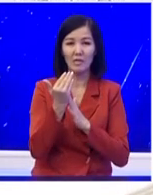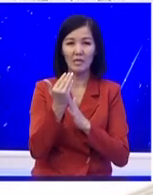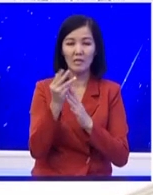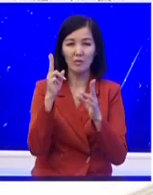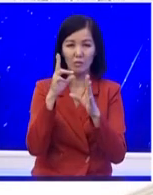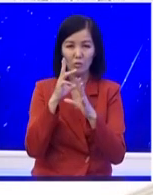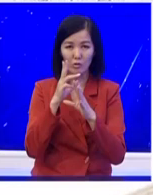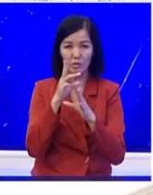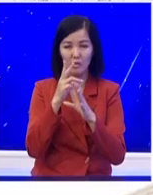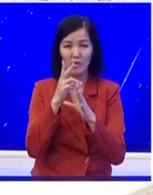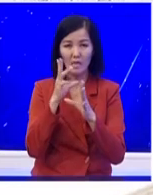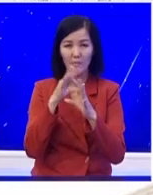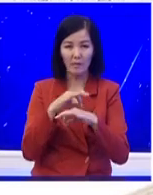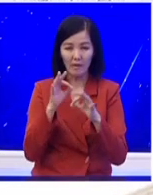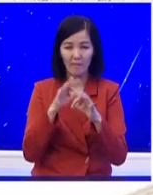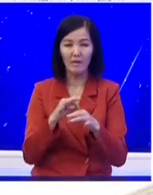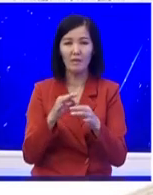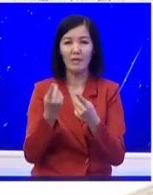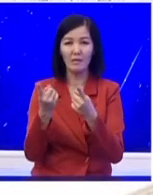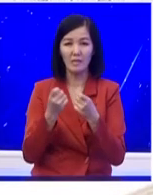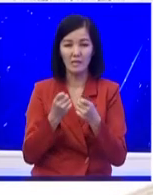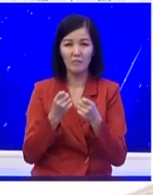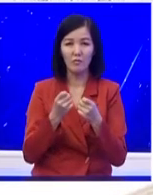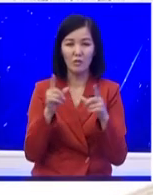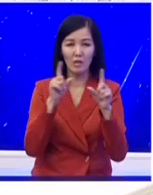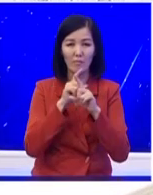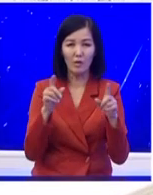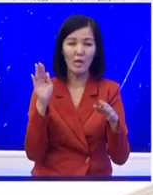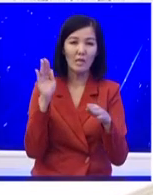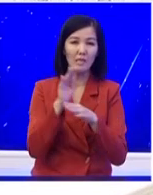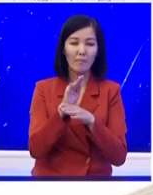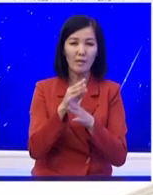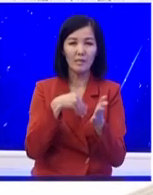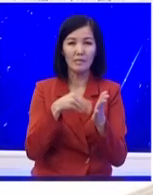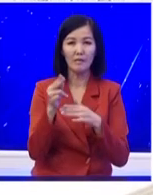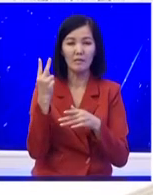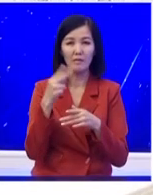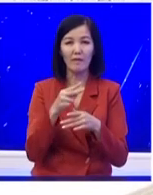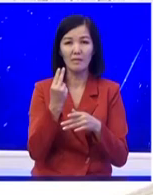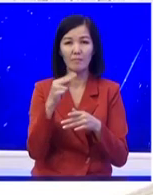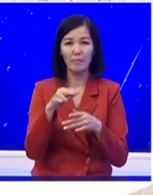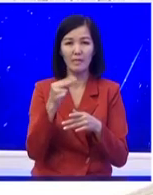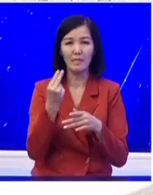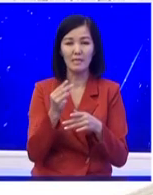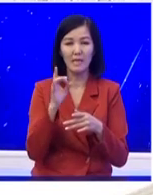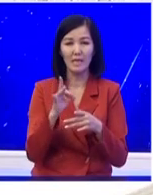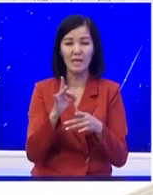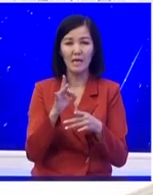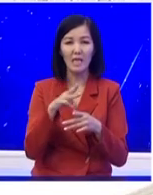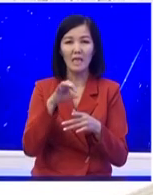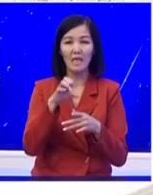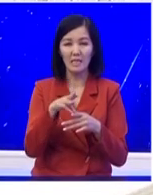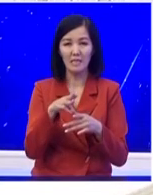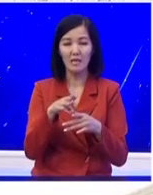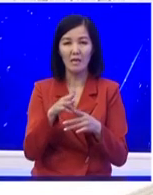тестированию дооснащаются действующие лаборатории. Дополнительно закупается 20 ПЦР-анализаторов.